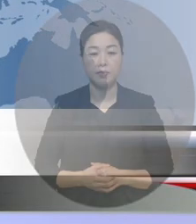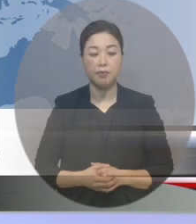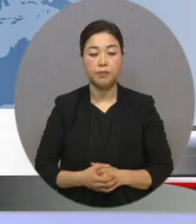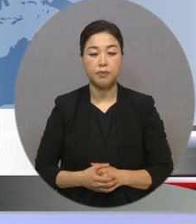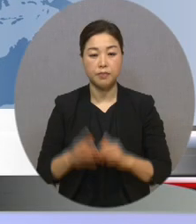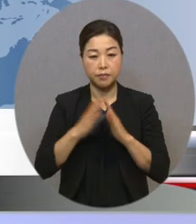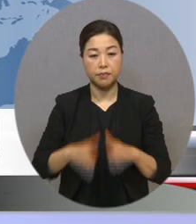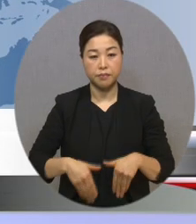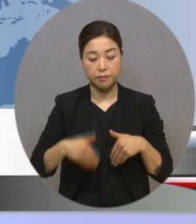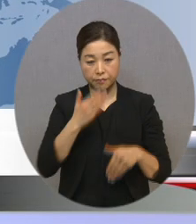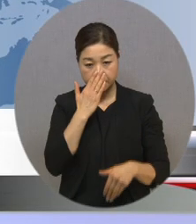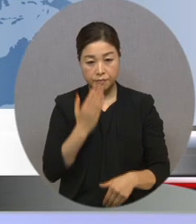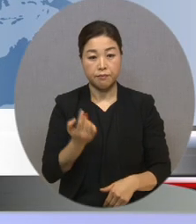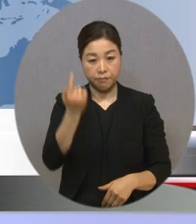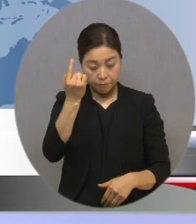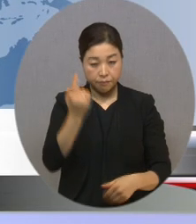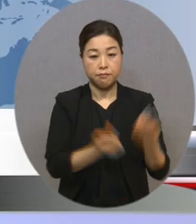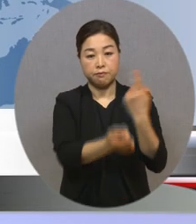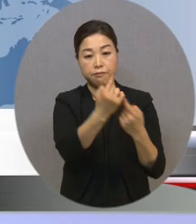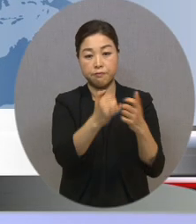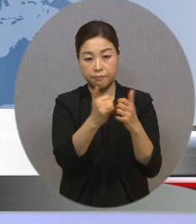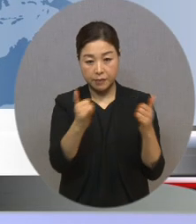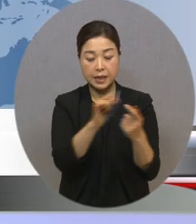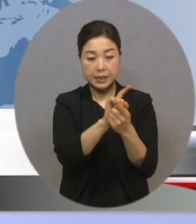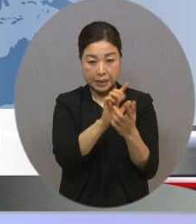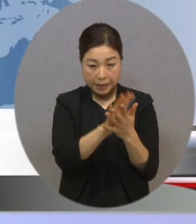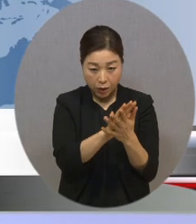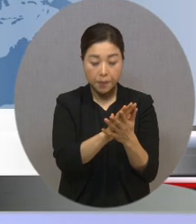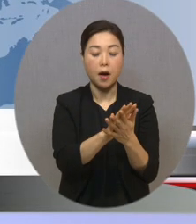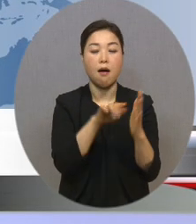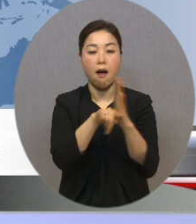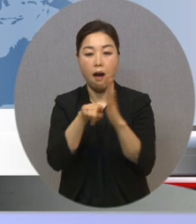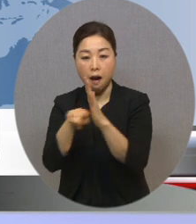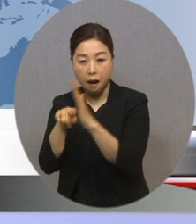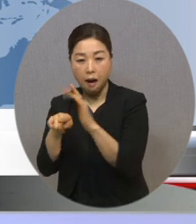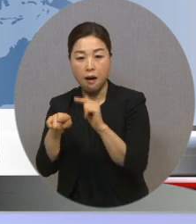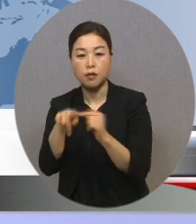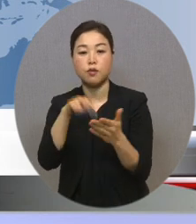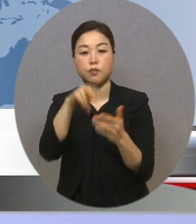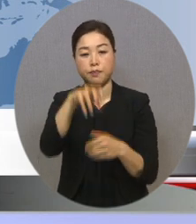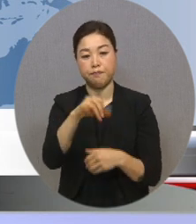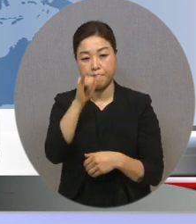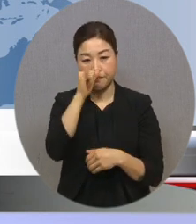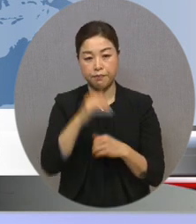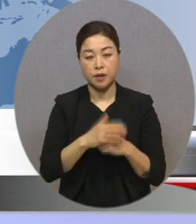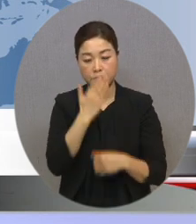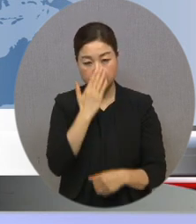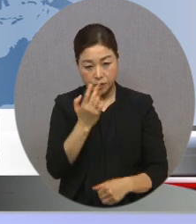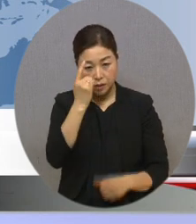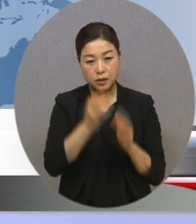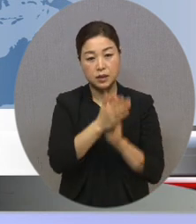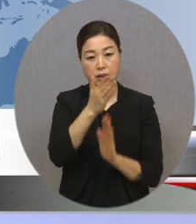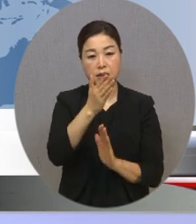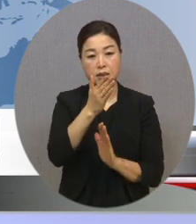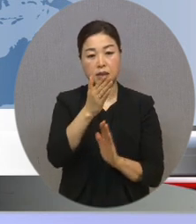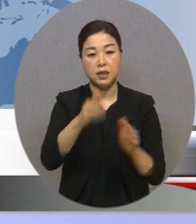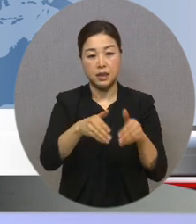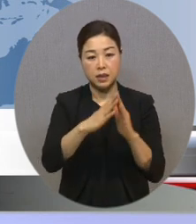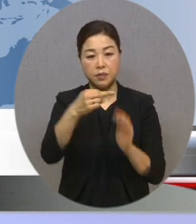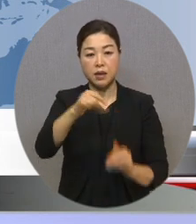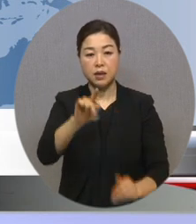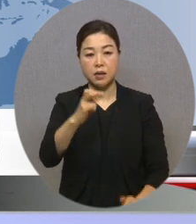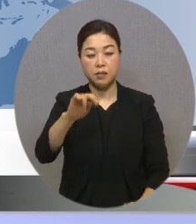전남 순천에는 이용자들에게 직접 찾아가는 도서관이 있습니다. 바로 순천시립